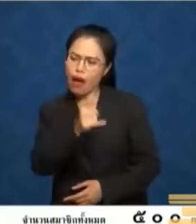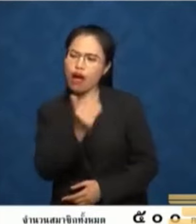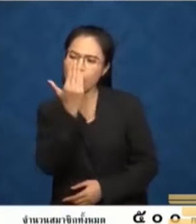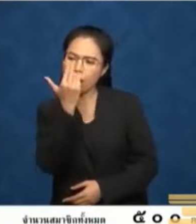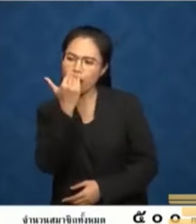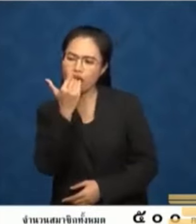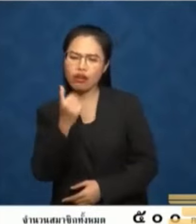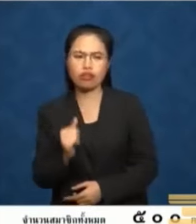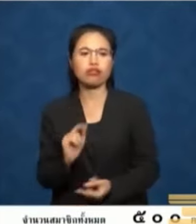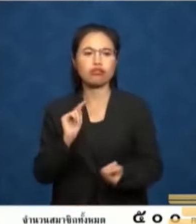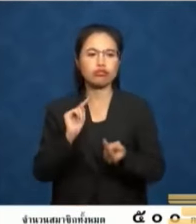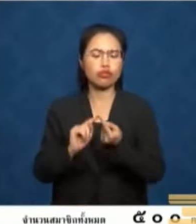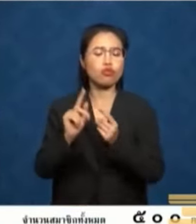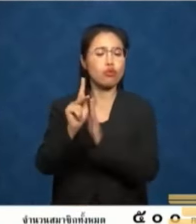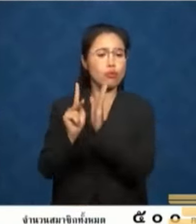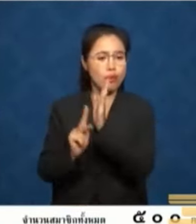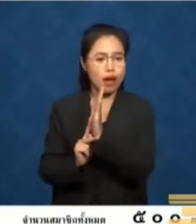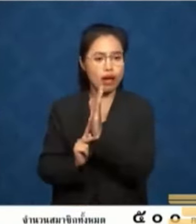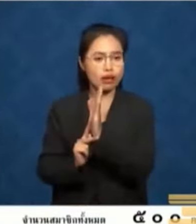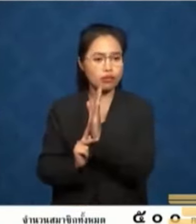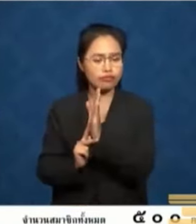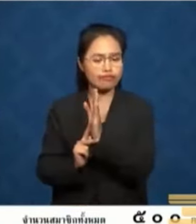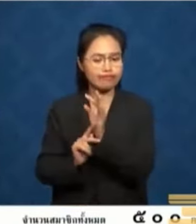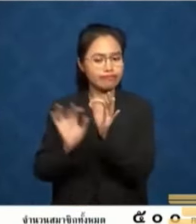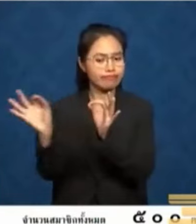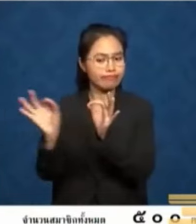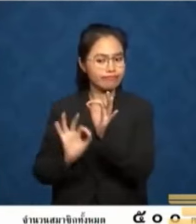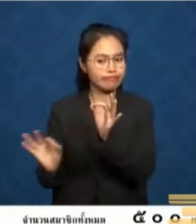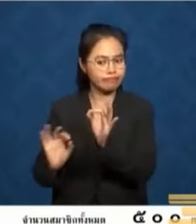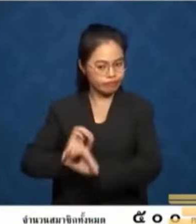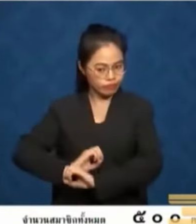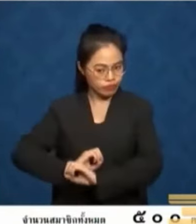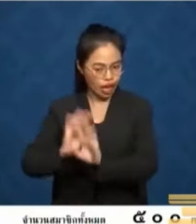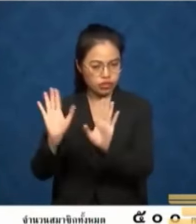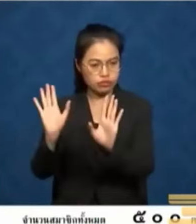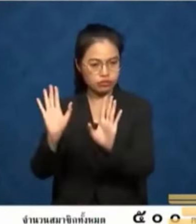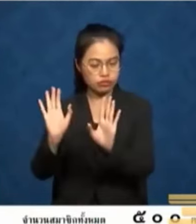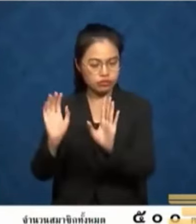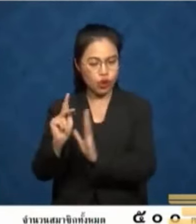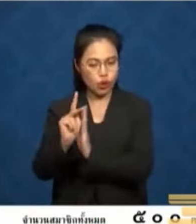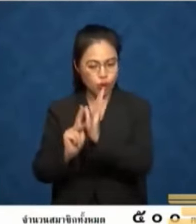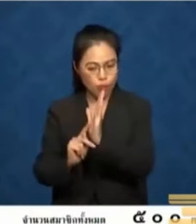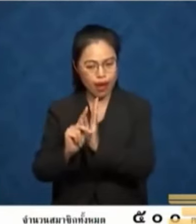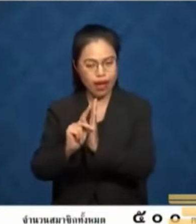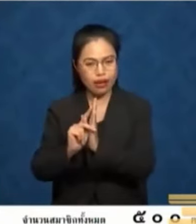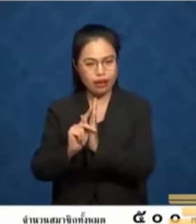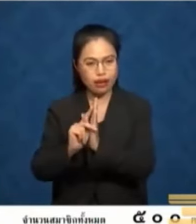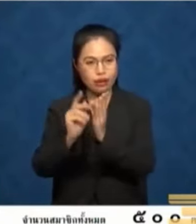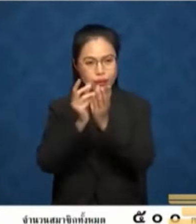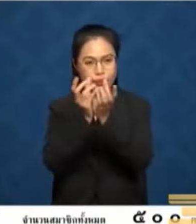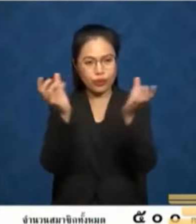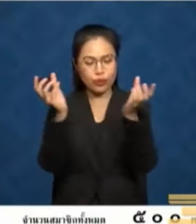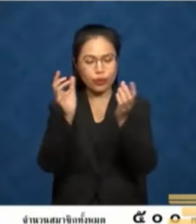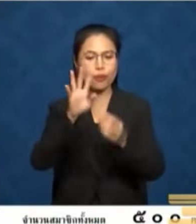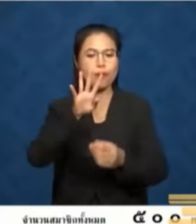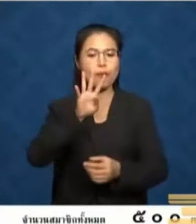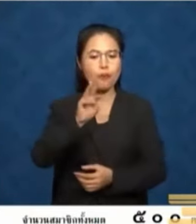ได้กราบเรียนท่านประธานว่ากฎหมายเนี่ยมันเขียนไว้ชัดเจนในกฎหมายรัฐมนูญมาตรา